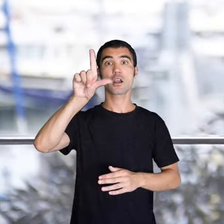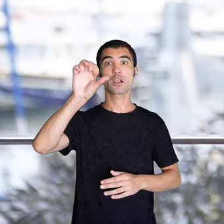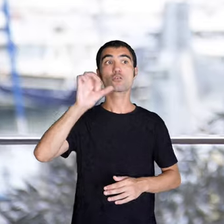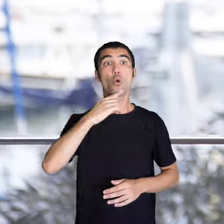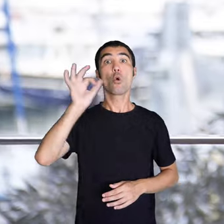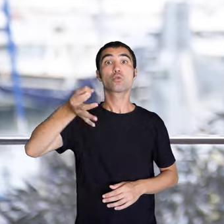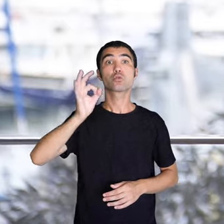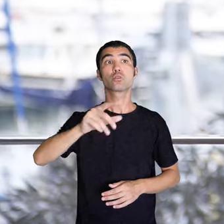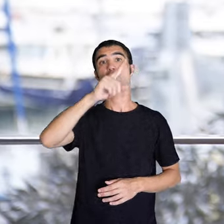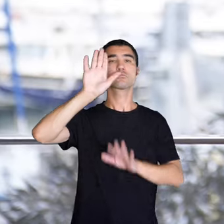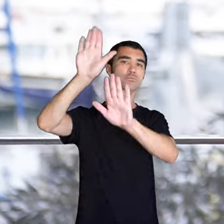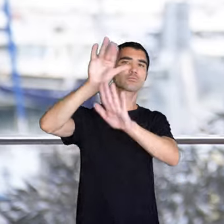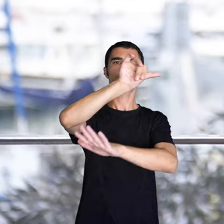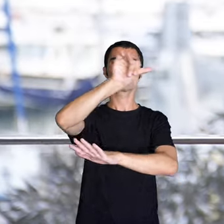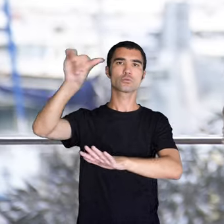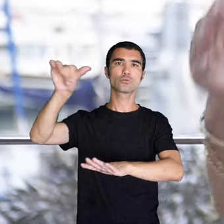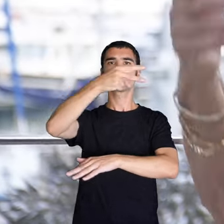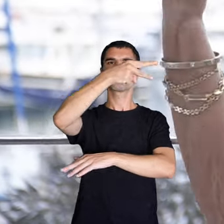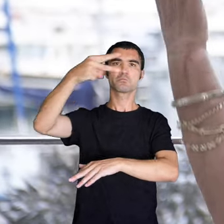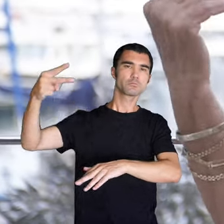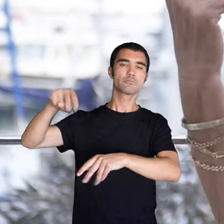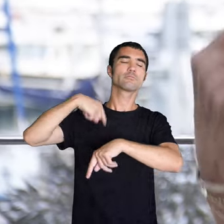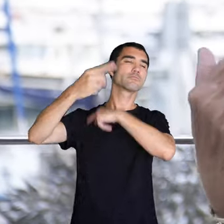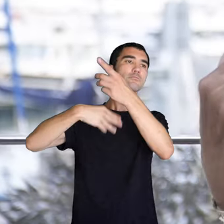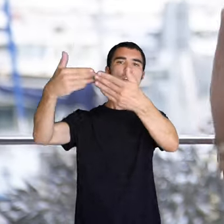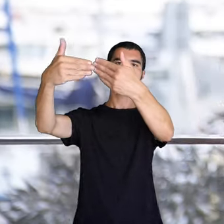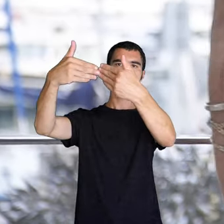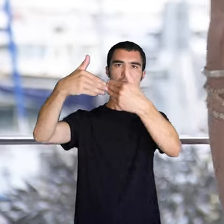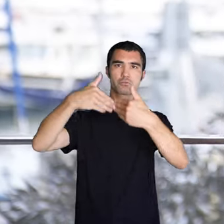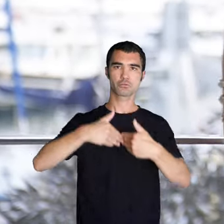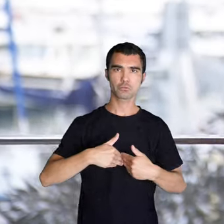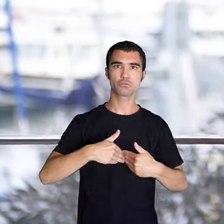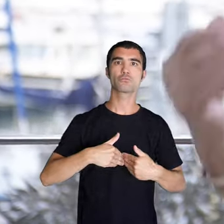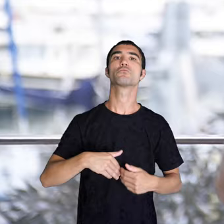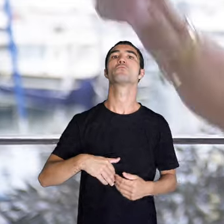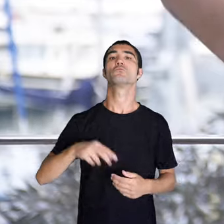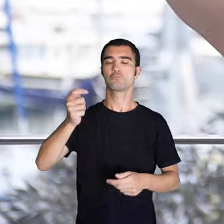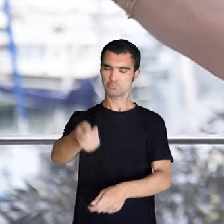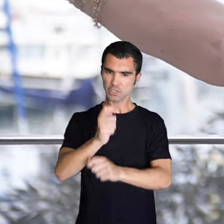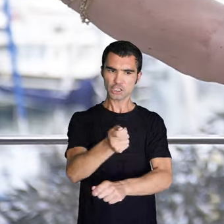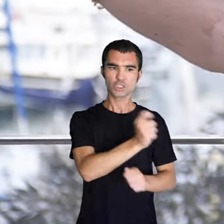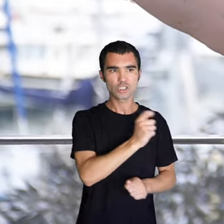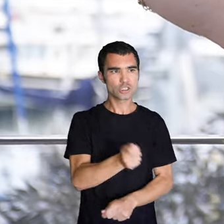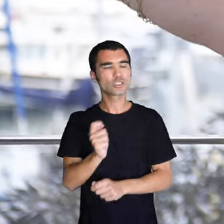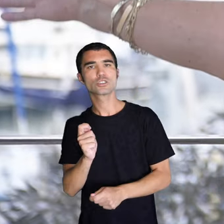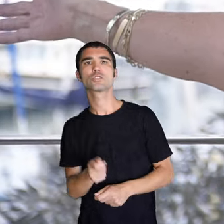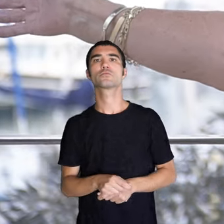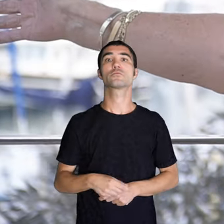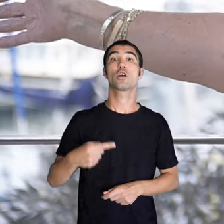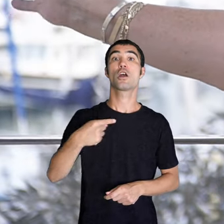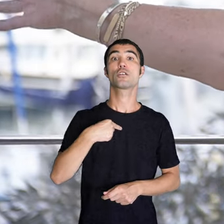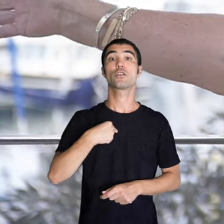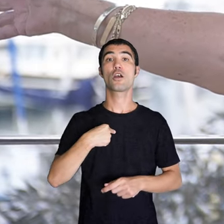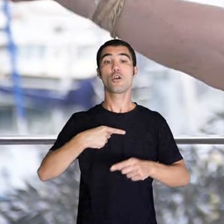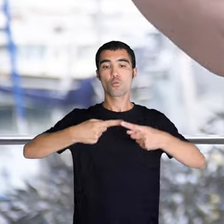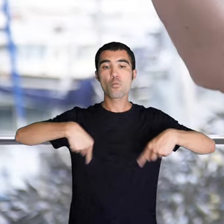va estar una setmana allà, o dues, i després ja va venir a la barca, amb aquesta barca a pescar, i com que jo anava de